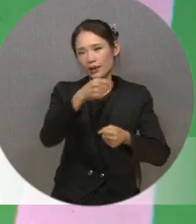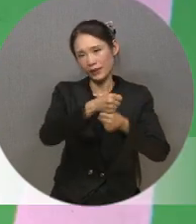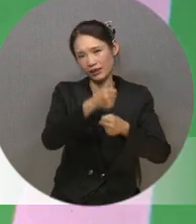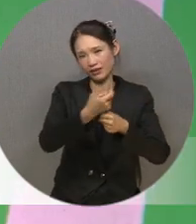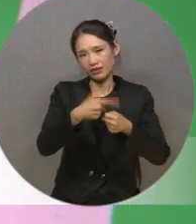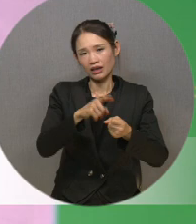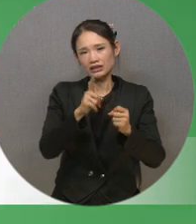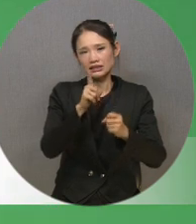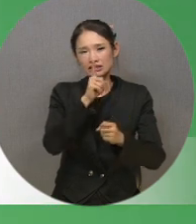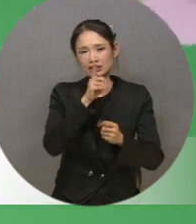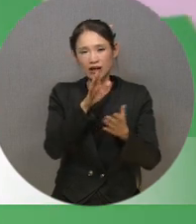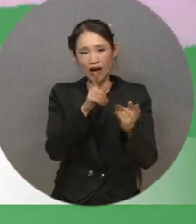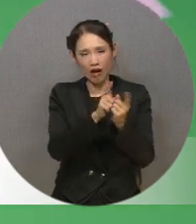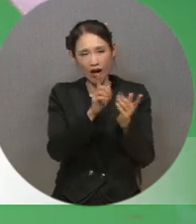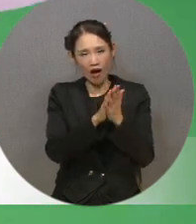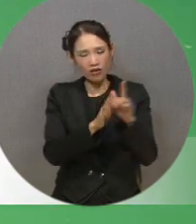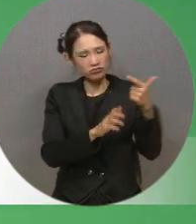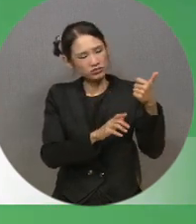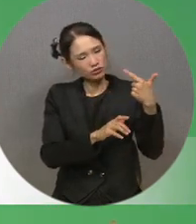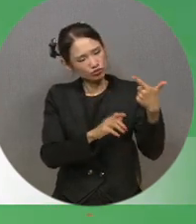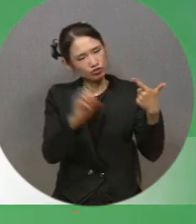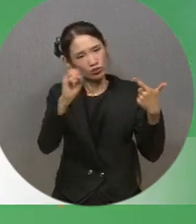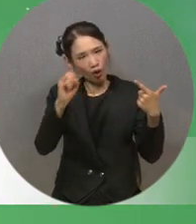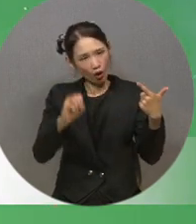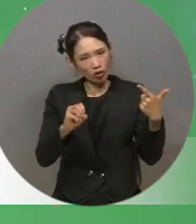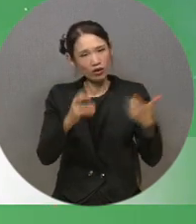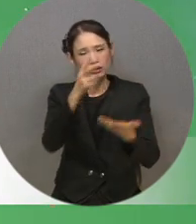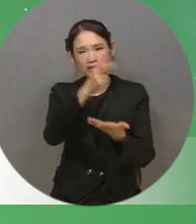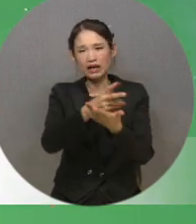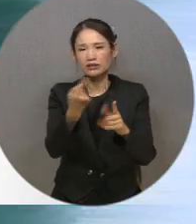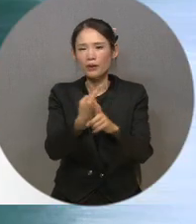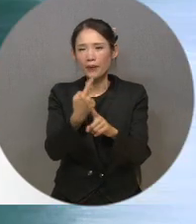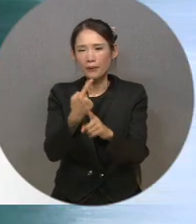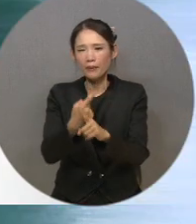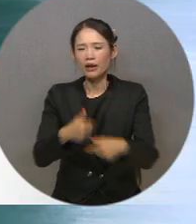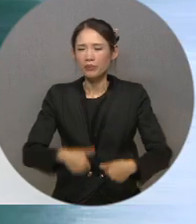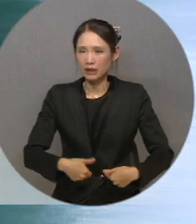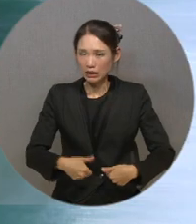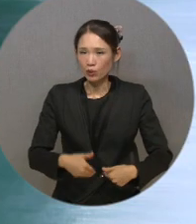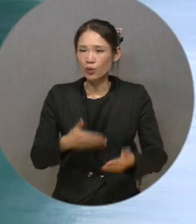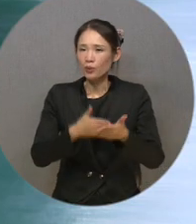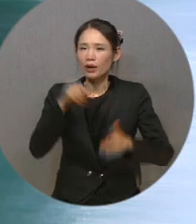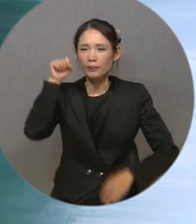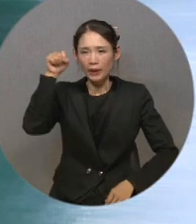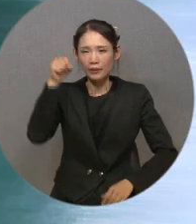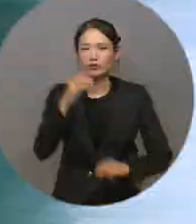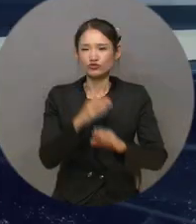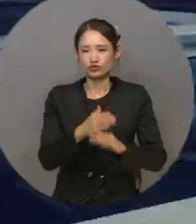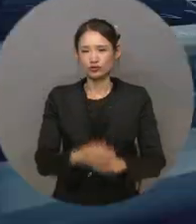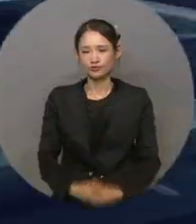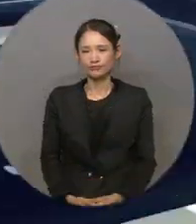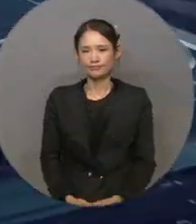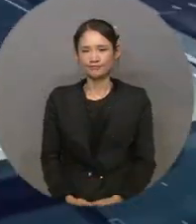실제 이용 비율이 16%에 그치는 등 제도 개선 필요성이 요구돼 왔습니다.